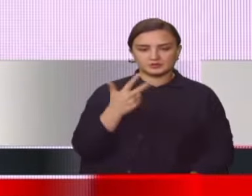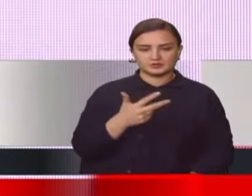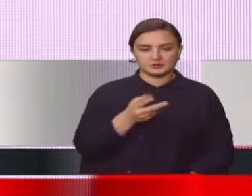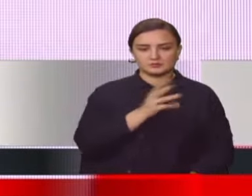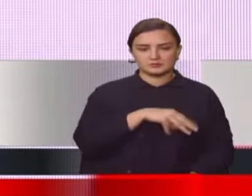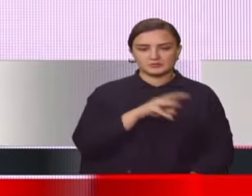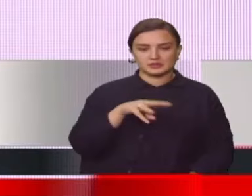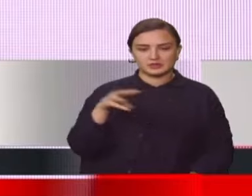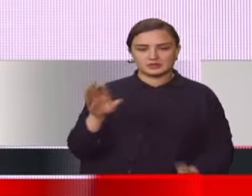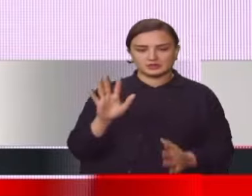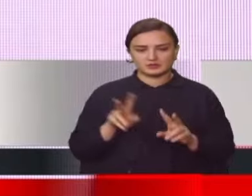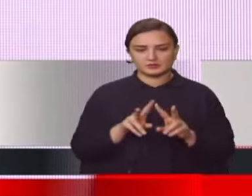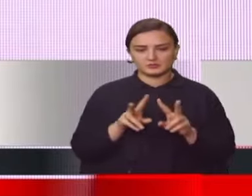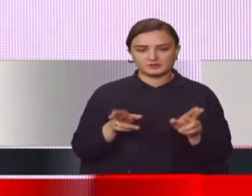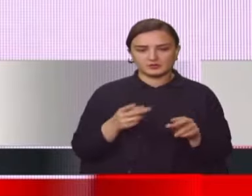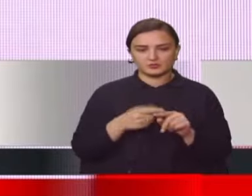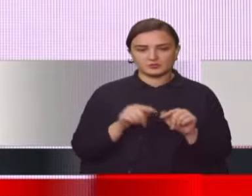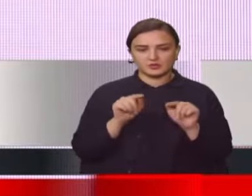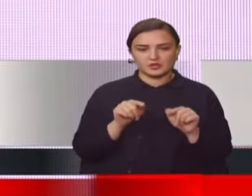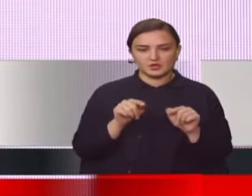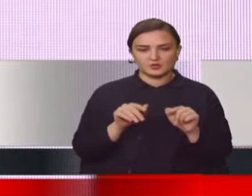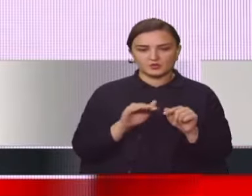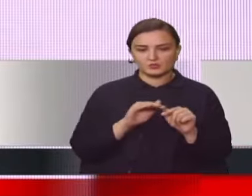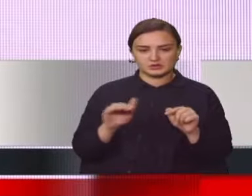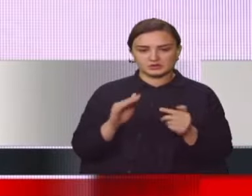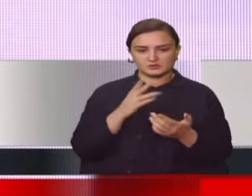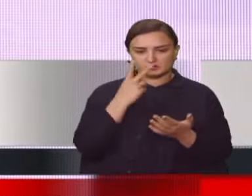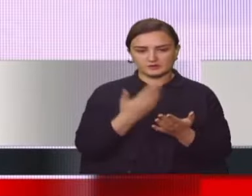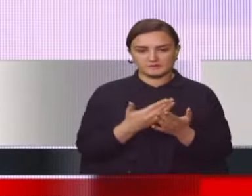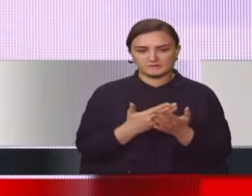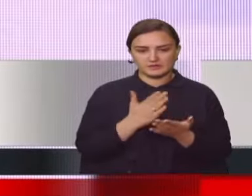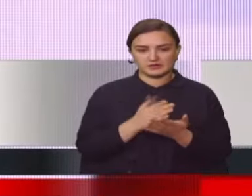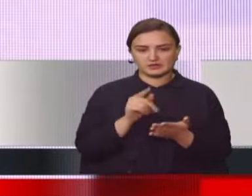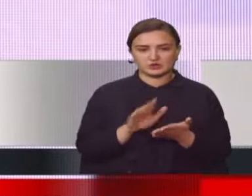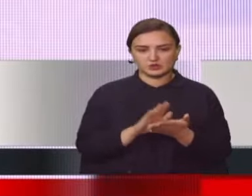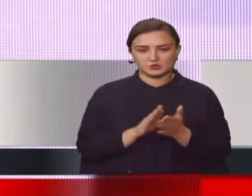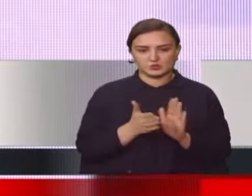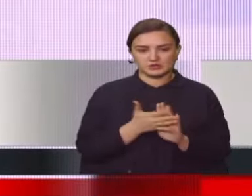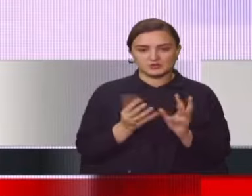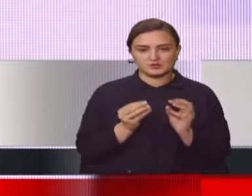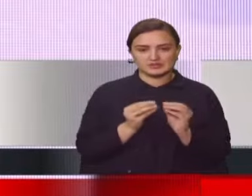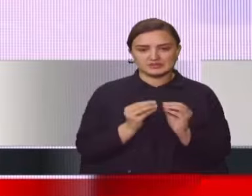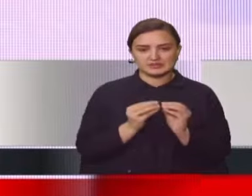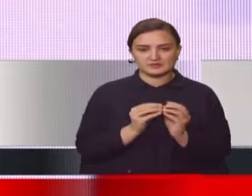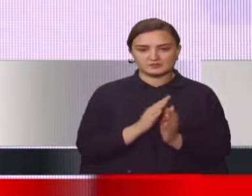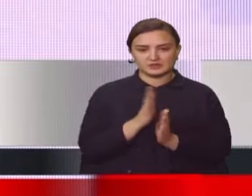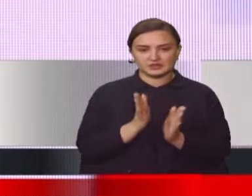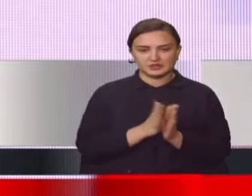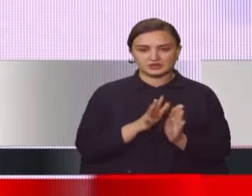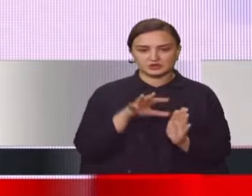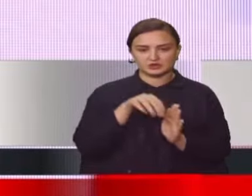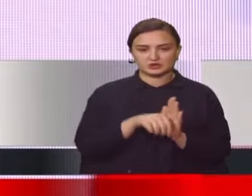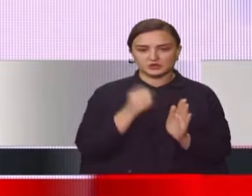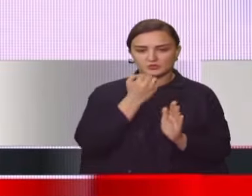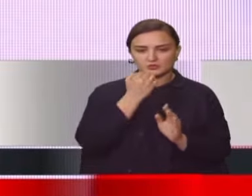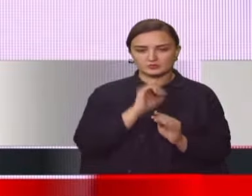მილიარდს გაუტოლდება. ამიტომ აქ უკვე ცალსახად გამოსახული არის ის მოცემულობები, რომელიც იგივე მთლიანი შიდა პროდუქტის